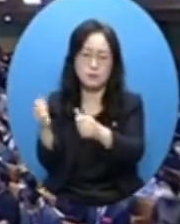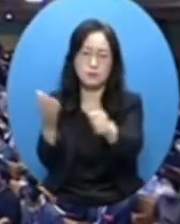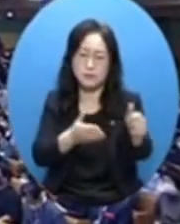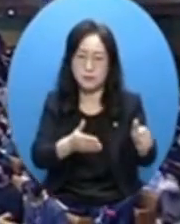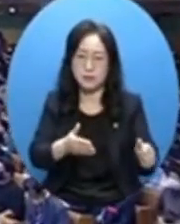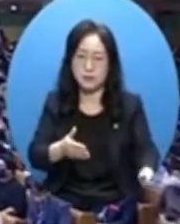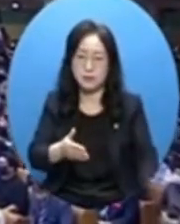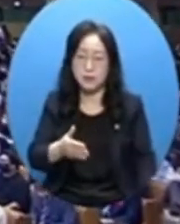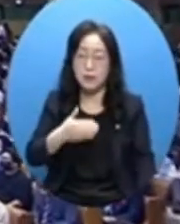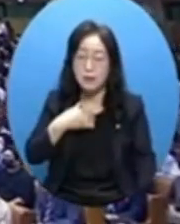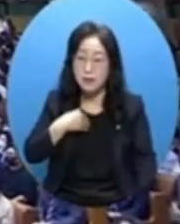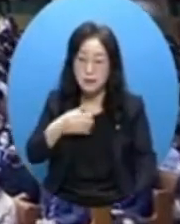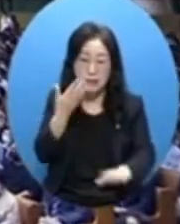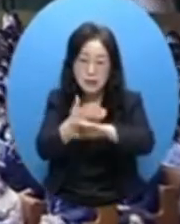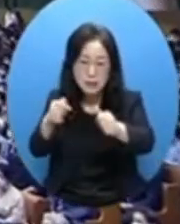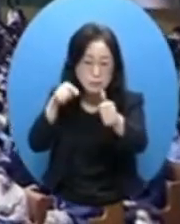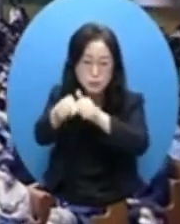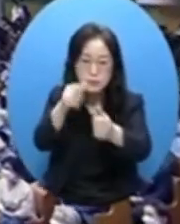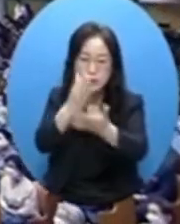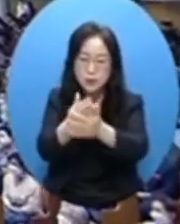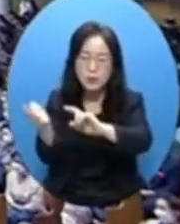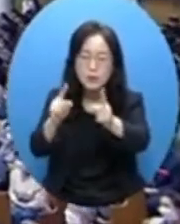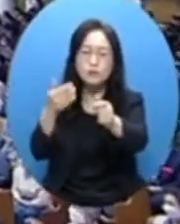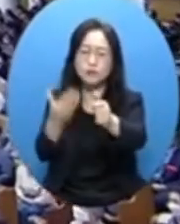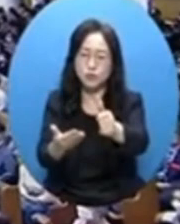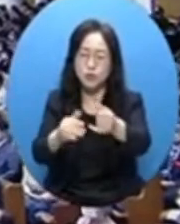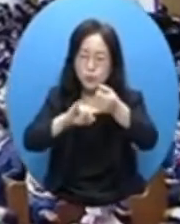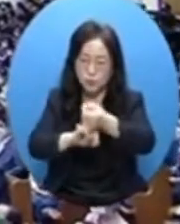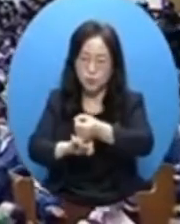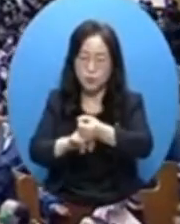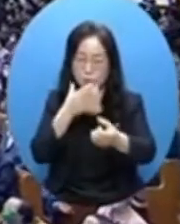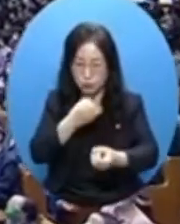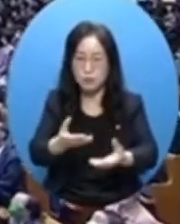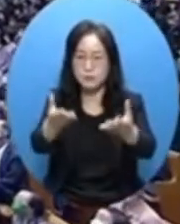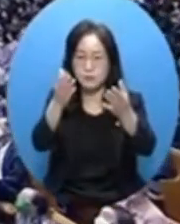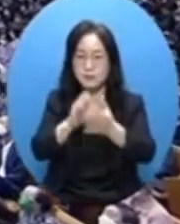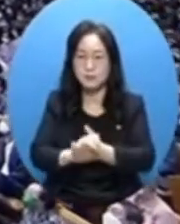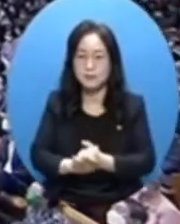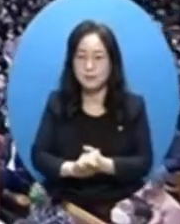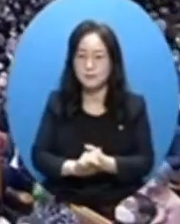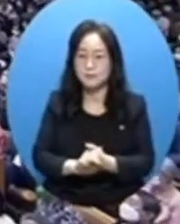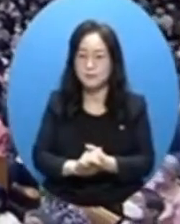인생이 아니라 남을 살린 인생 되기를 주님의 이름으로 축원합니다.